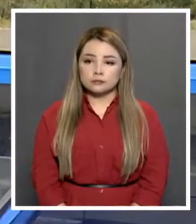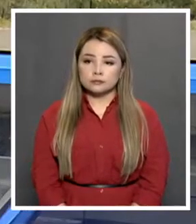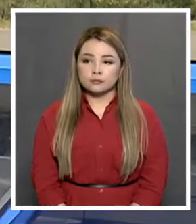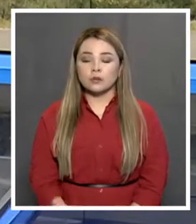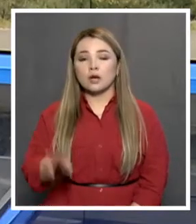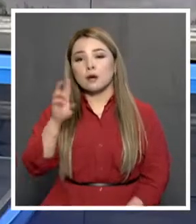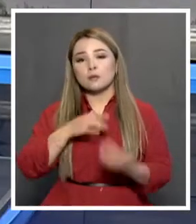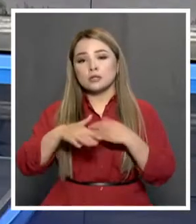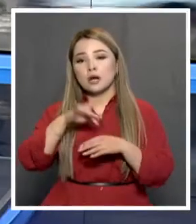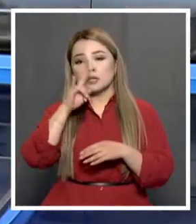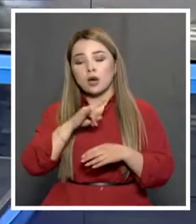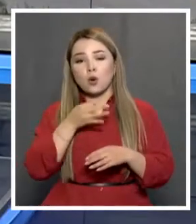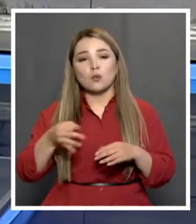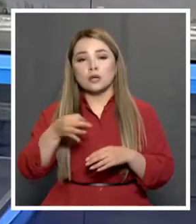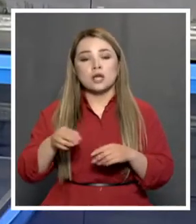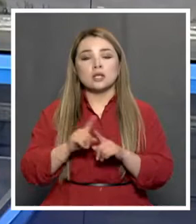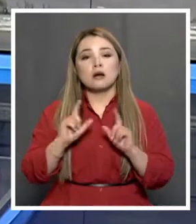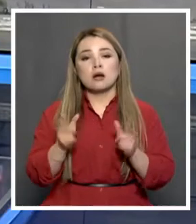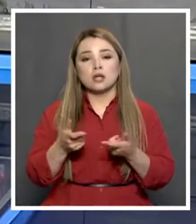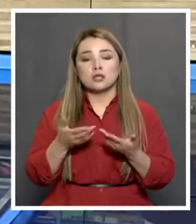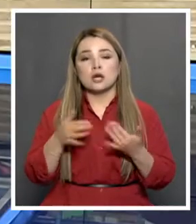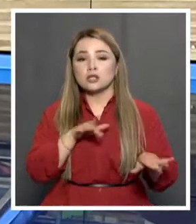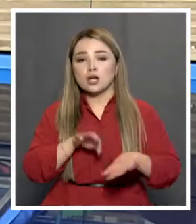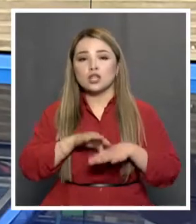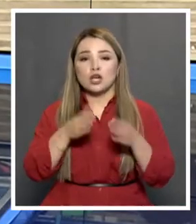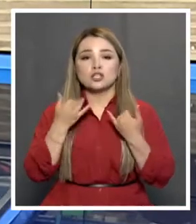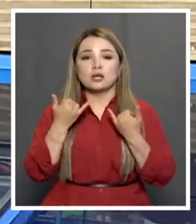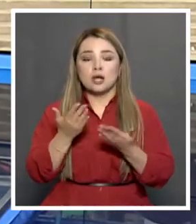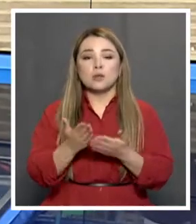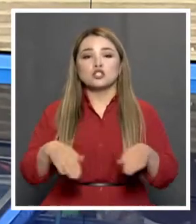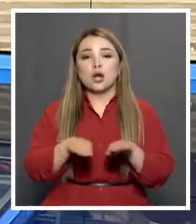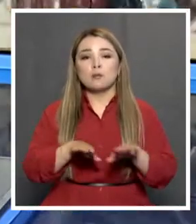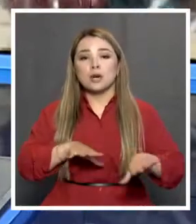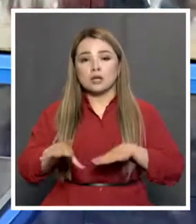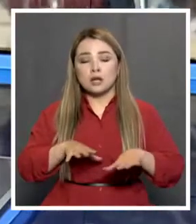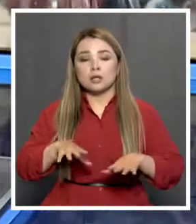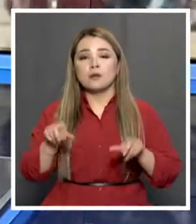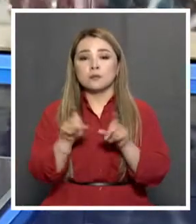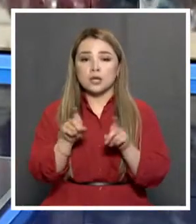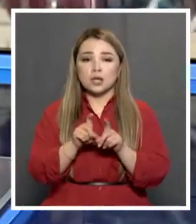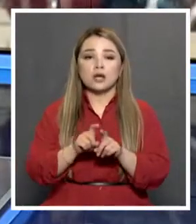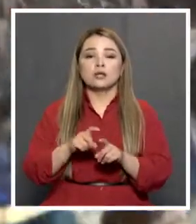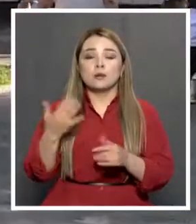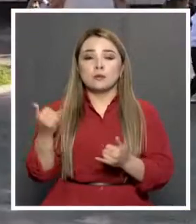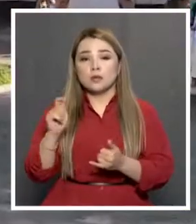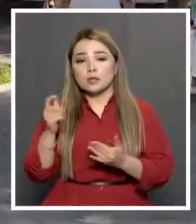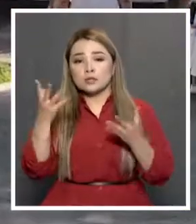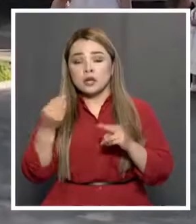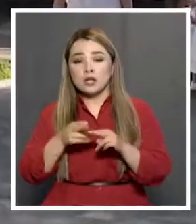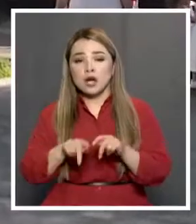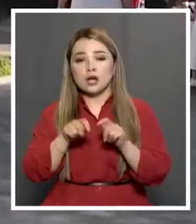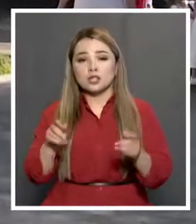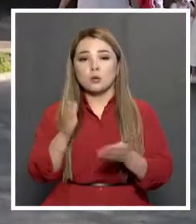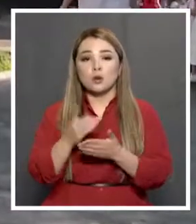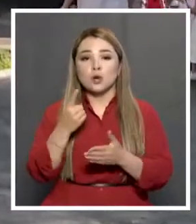Ал Батыс Қазақстанда карантин шаралары жеңілдей бастады. Жаңа қаулыға сәйкес жабық базарлар мен сауда үйлері енді жексенбіде де ашық болады. Балабақшада